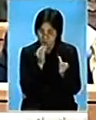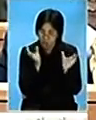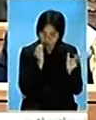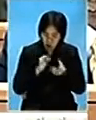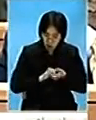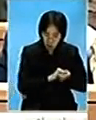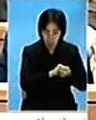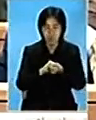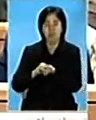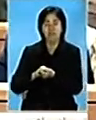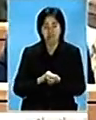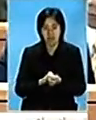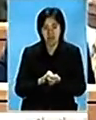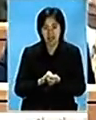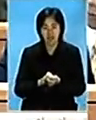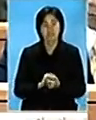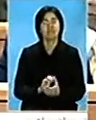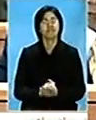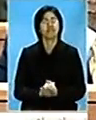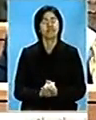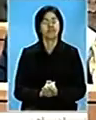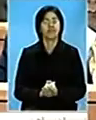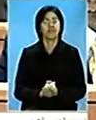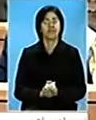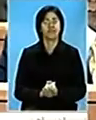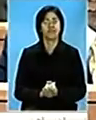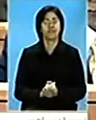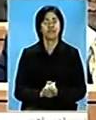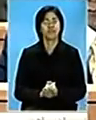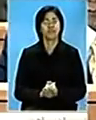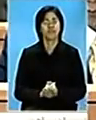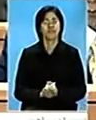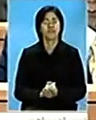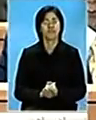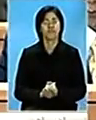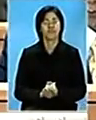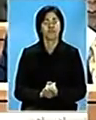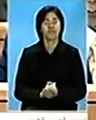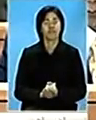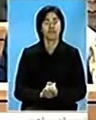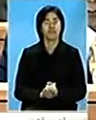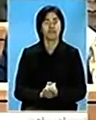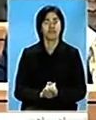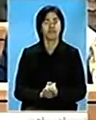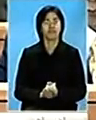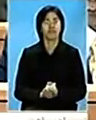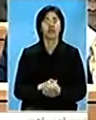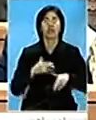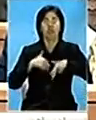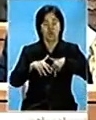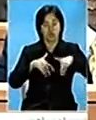มมือและเชื่อมั่นในความตัดสินใจของส่วนรว